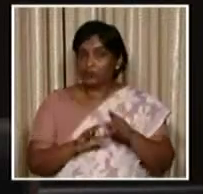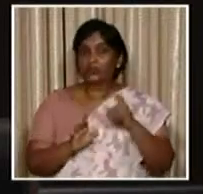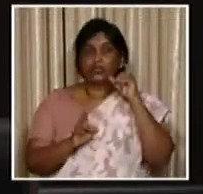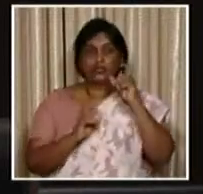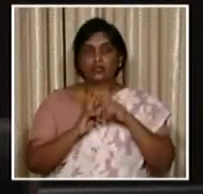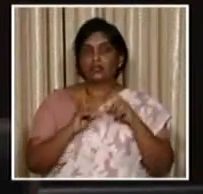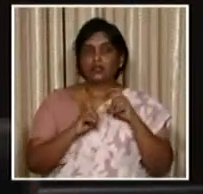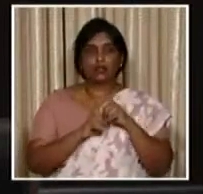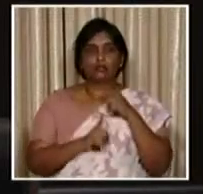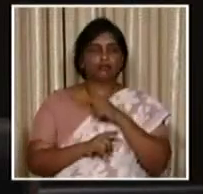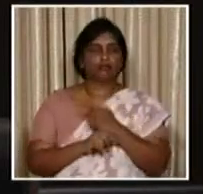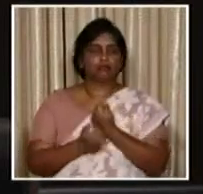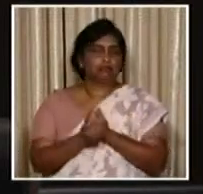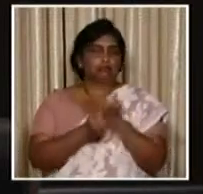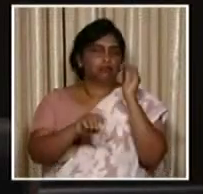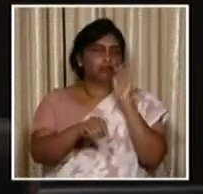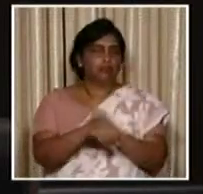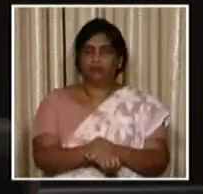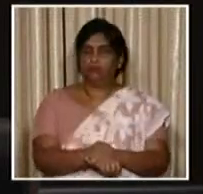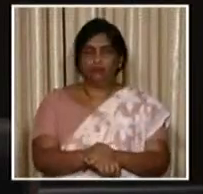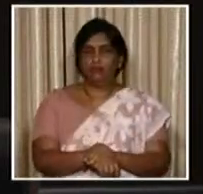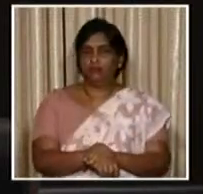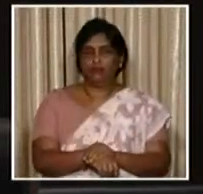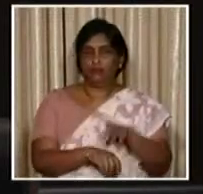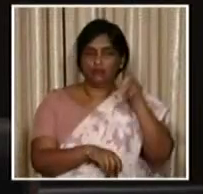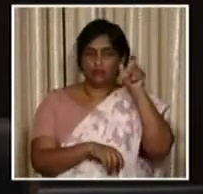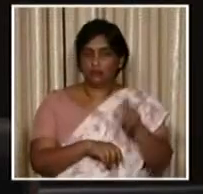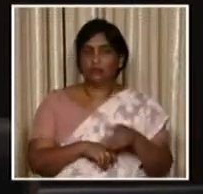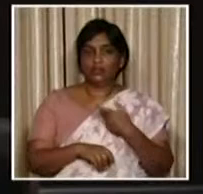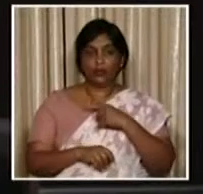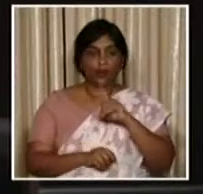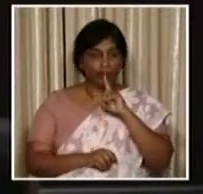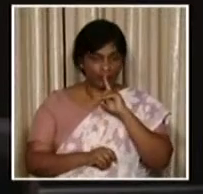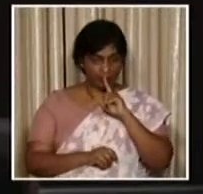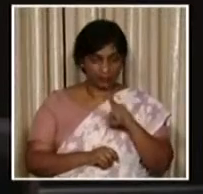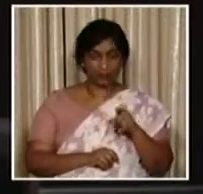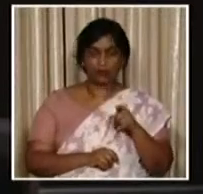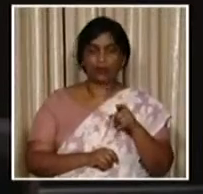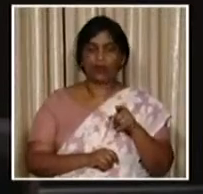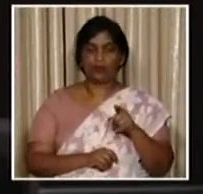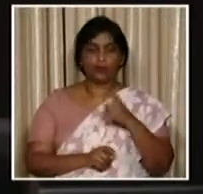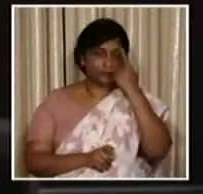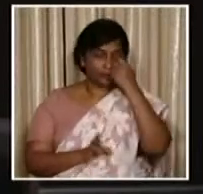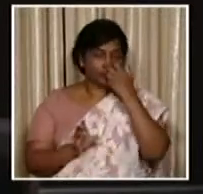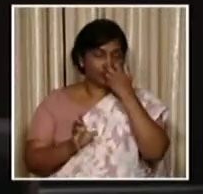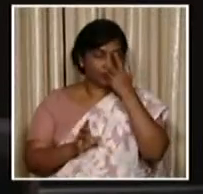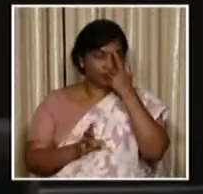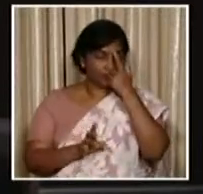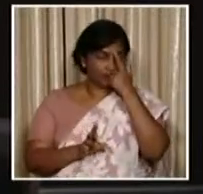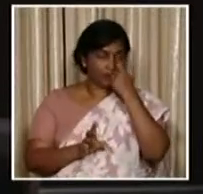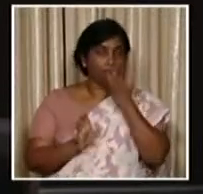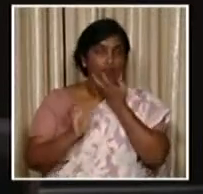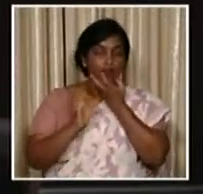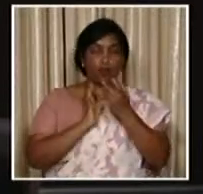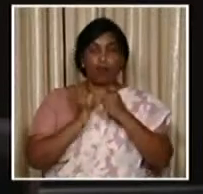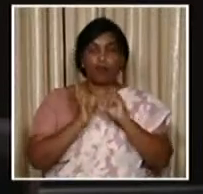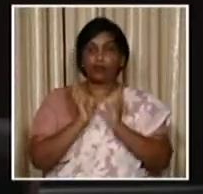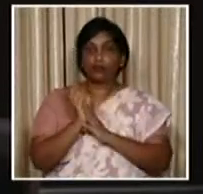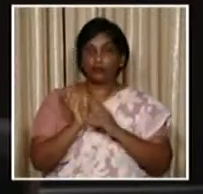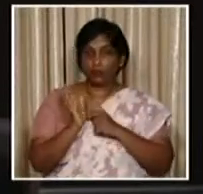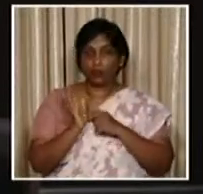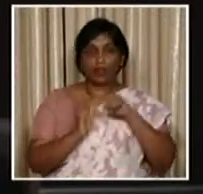CID එකට පුළුවන්කමක් ලැබෙන්නේ නැහැ මේ මම මේ ප්‍රකාශ කරන්නේ පාස්කු කොමිෂන් සභා